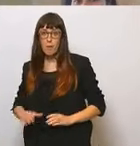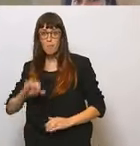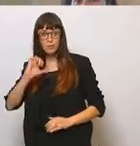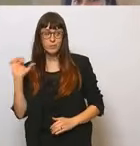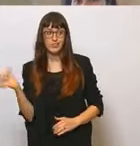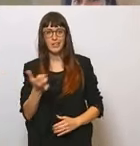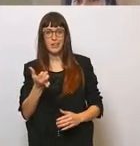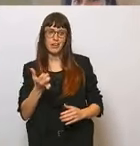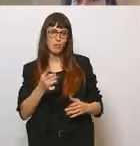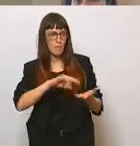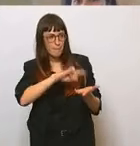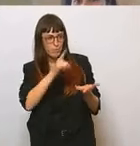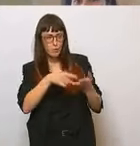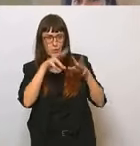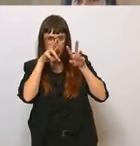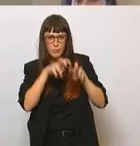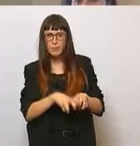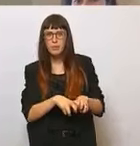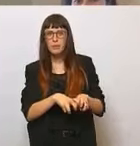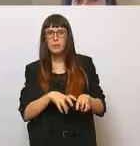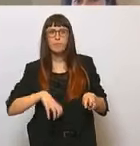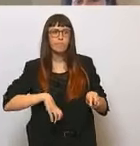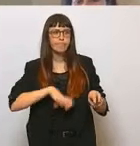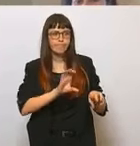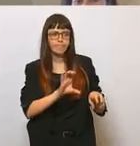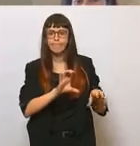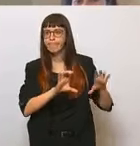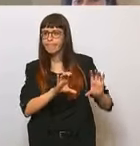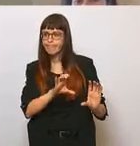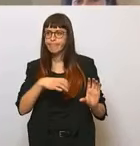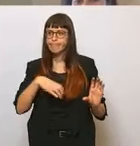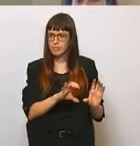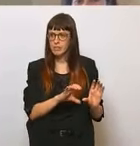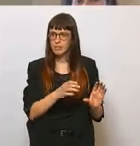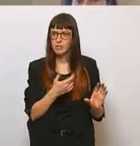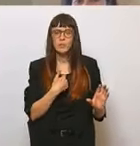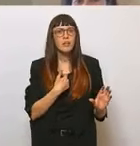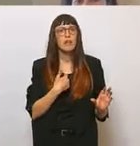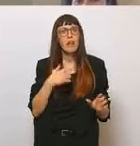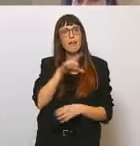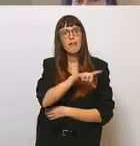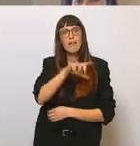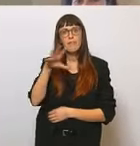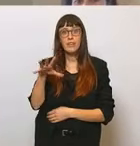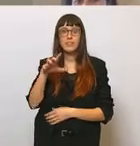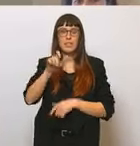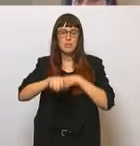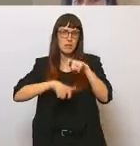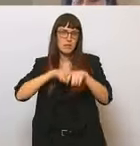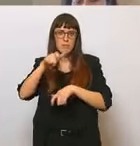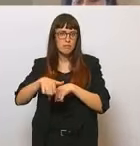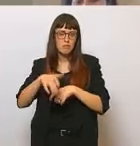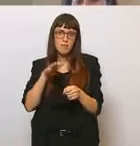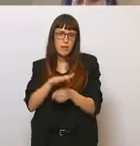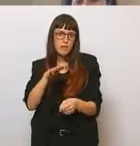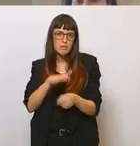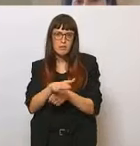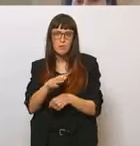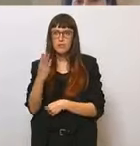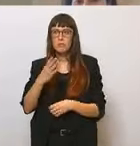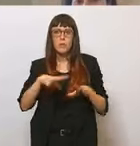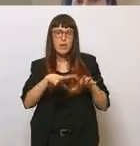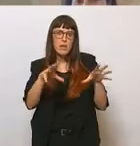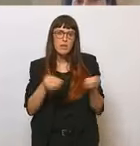travailler avec 25 personnes sur de tels grands problèmes. Et je pense que c'est le moment excellent pour lancer ce message au